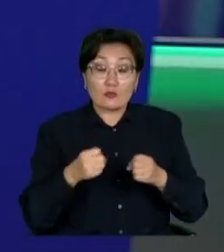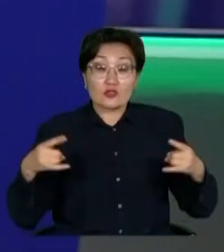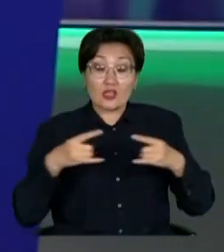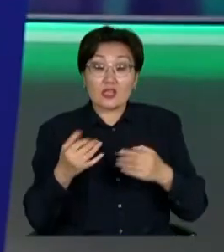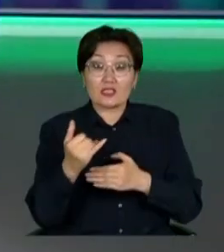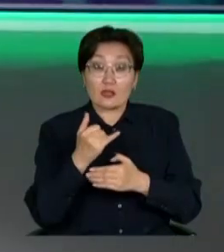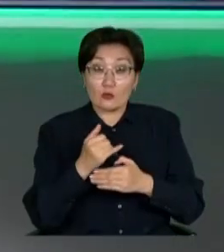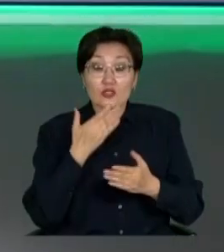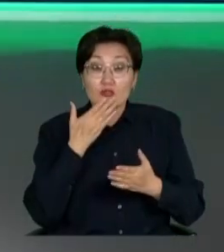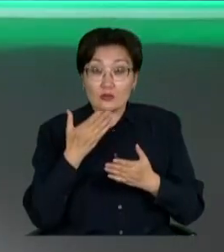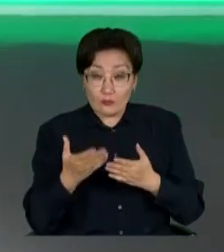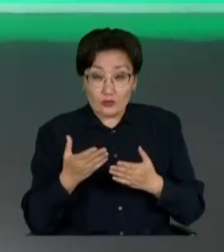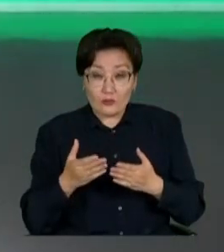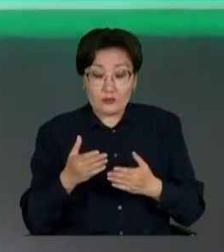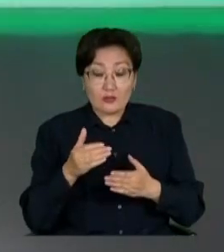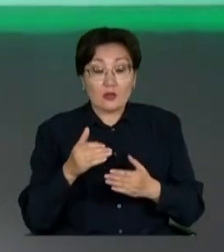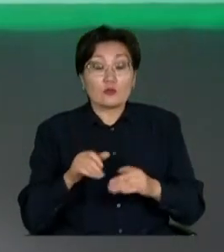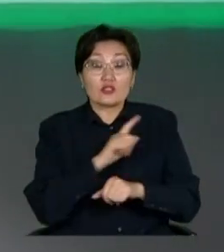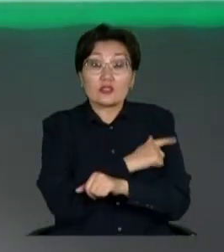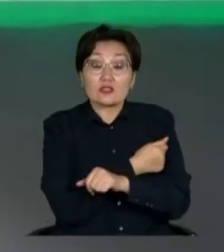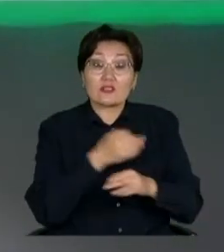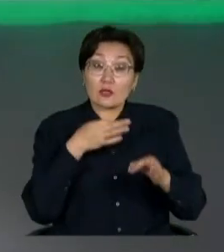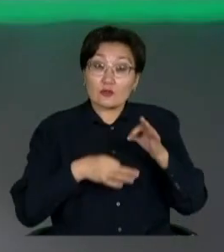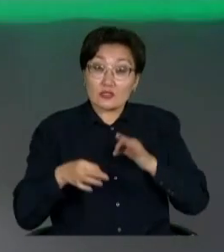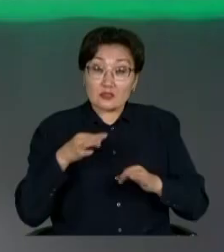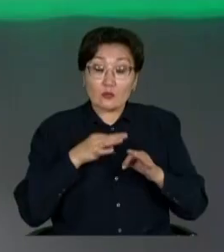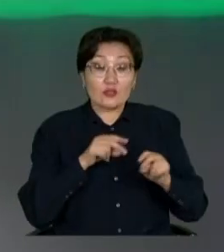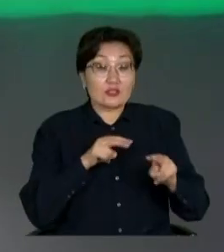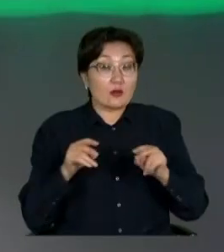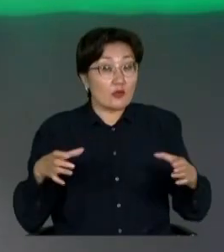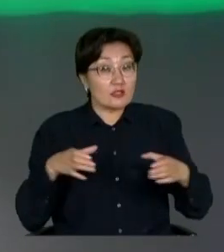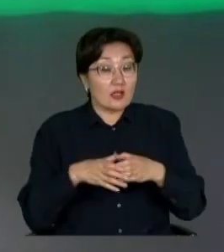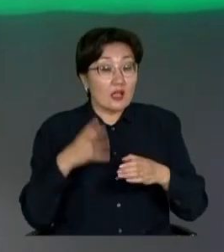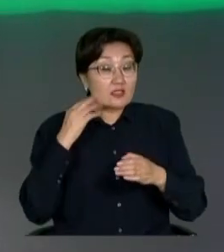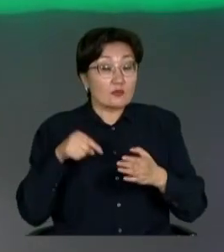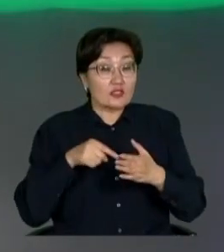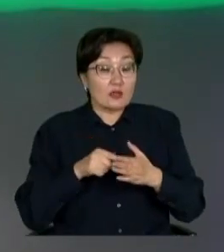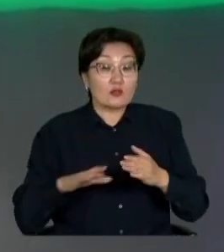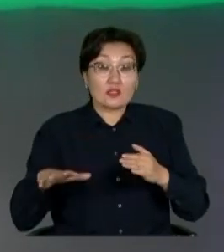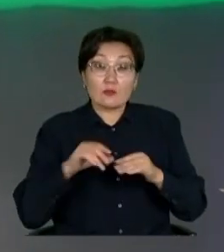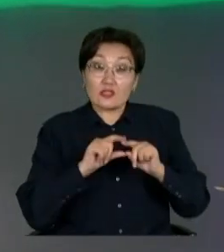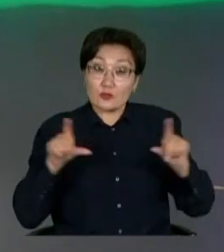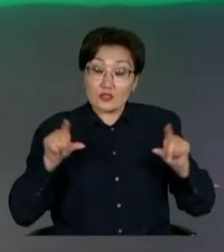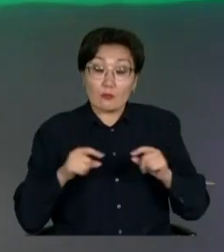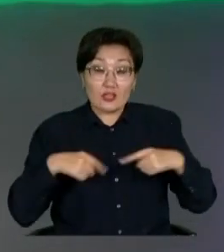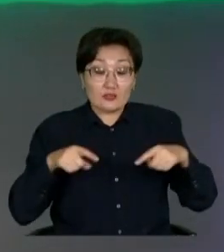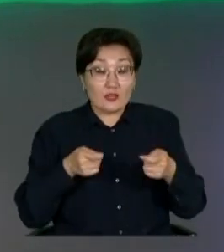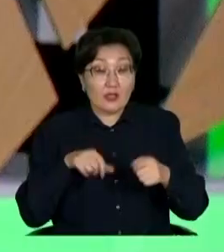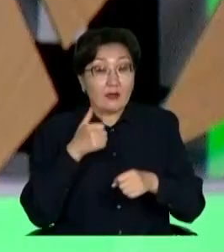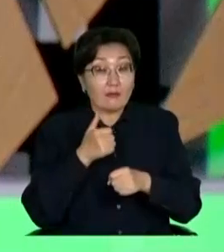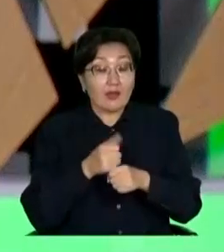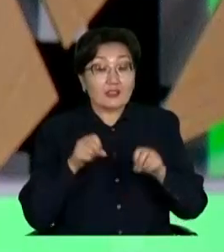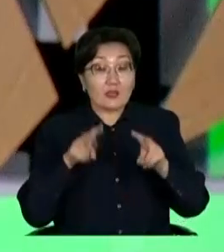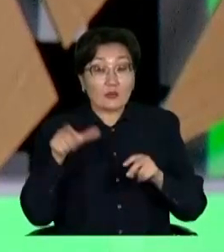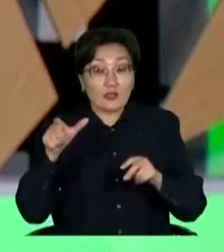таныс болыңыздар. Медициналық және фармацевтикалық бақылау комитетінің Алматы қаласы бойынша департаменті бөлімінің бас маманы